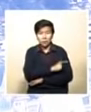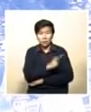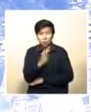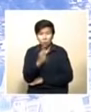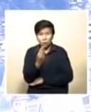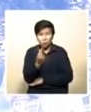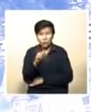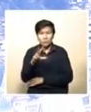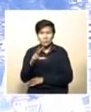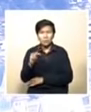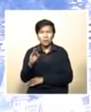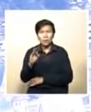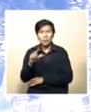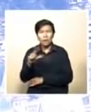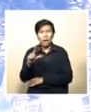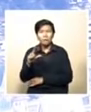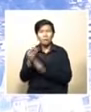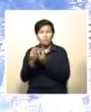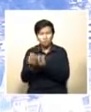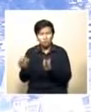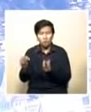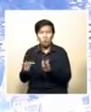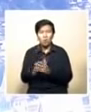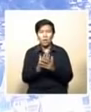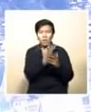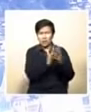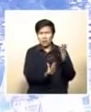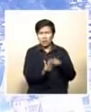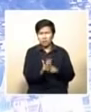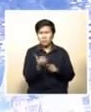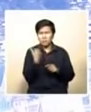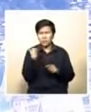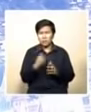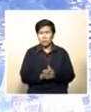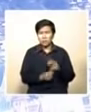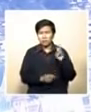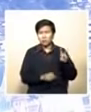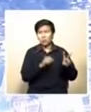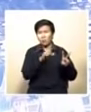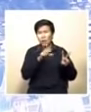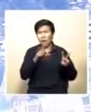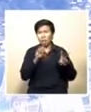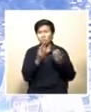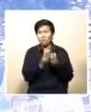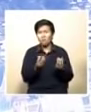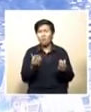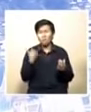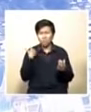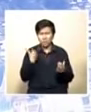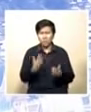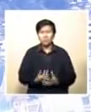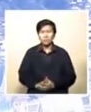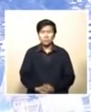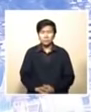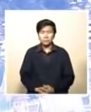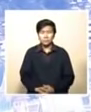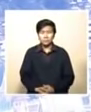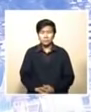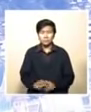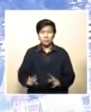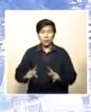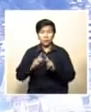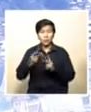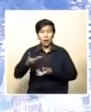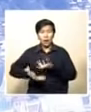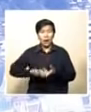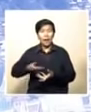คุณภาพหรือเสียไปตรงนี้ก็เป็นเรื่องที่ได้มีการพูดกันในวันนี้เรื่องการ